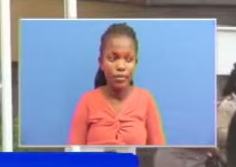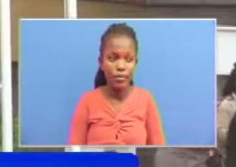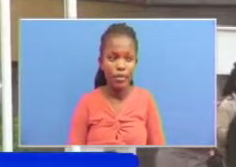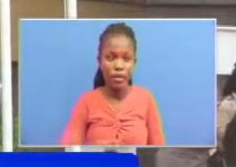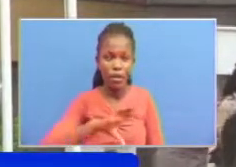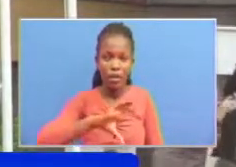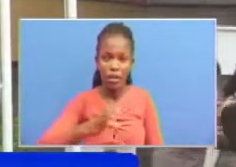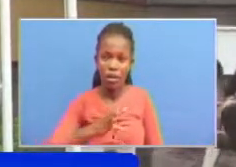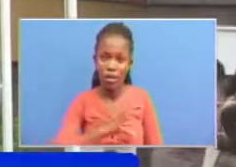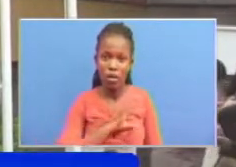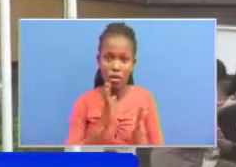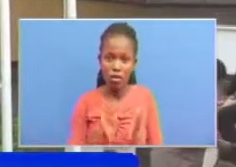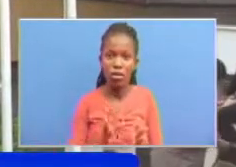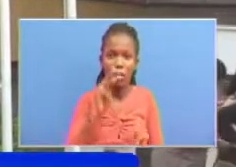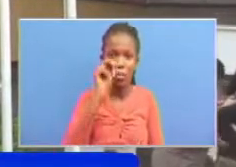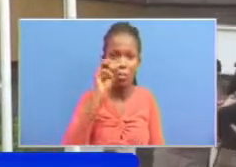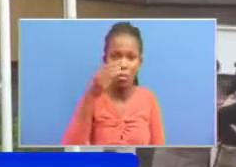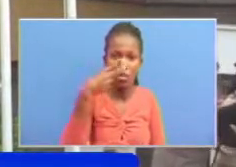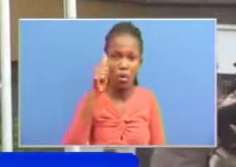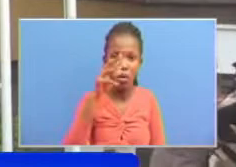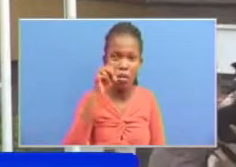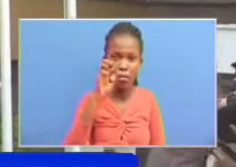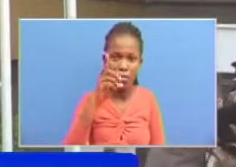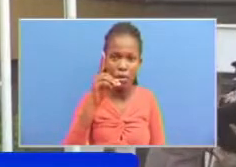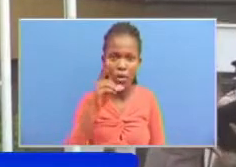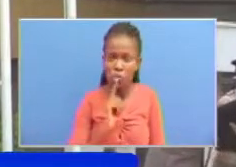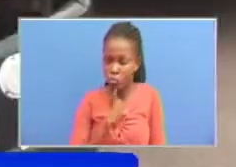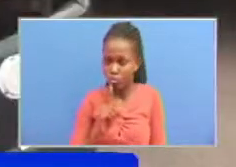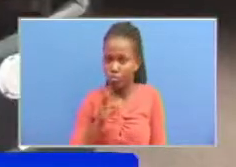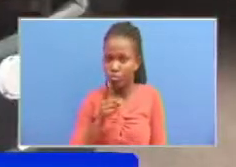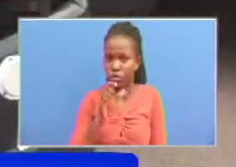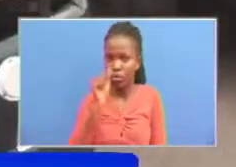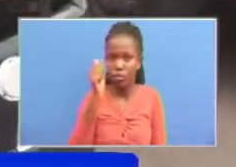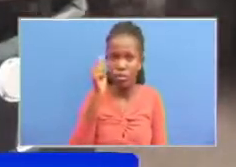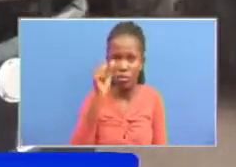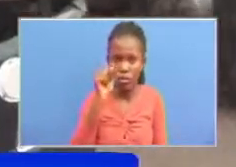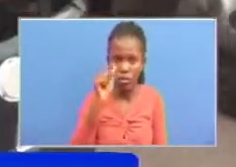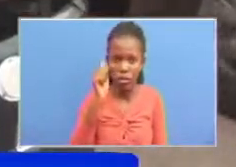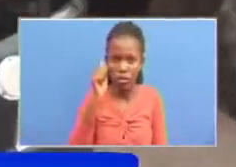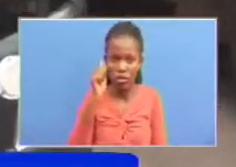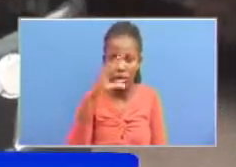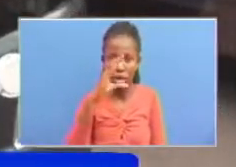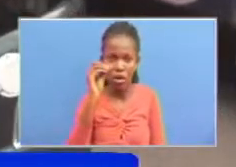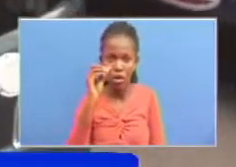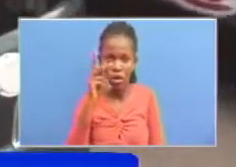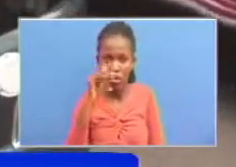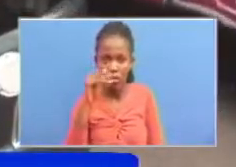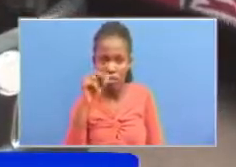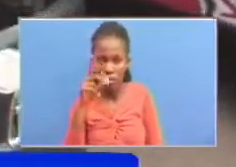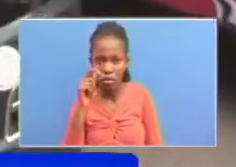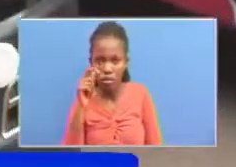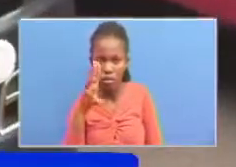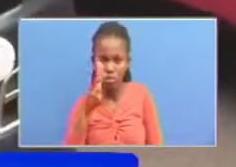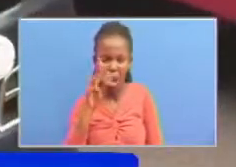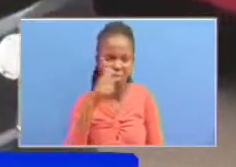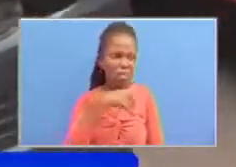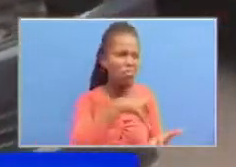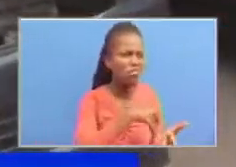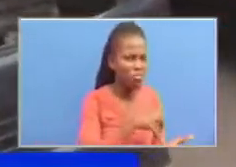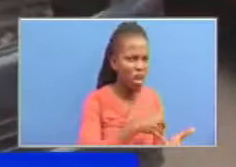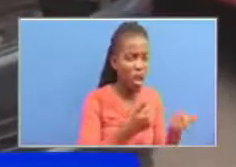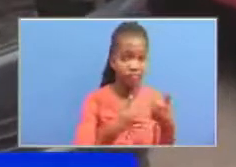County Commissioner wa Makueni Mohamed Mahalim na unyo kanyo Mauvoo kula kwe sako ya kinatua na ila idhita jiko nanua munomono na mbanga siya